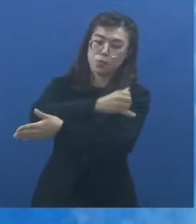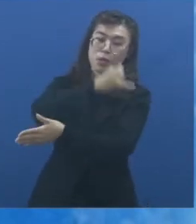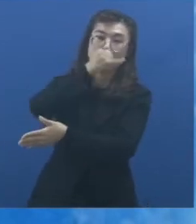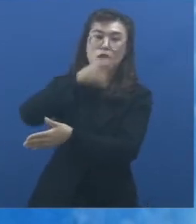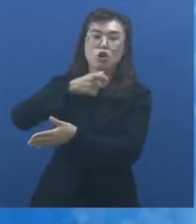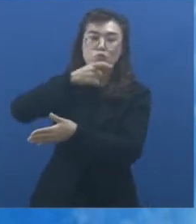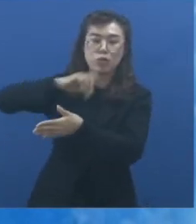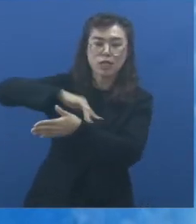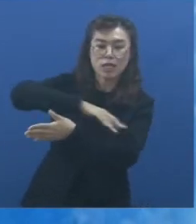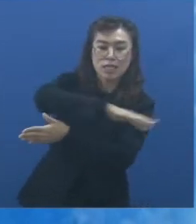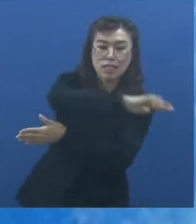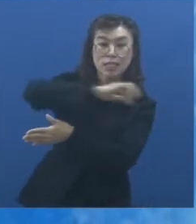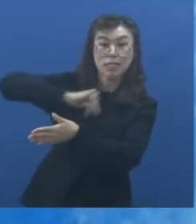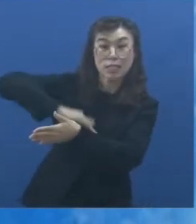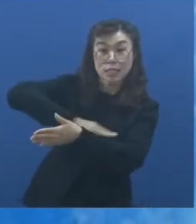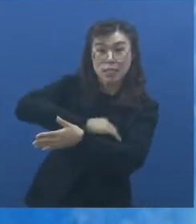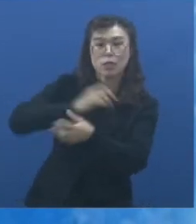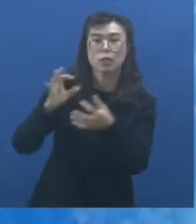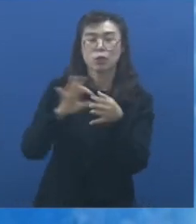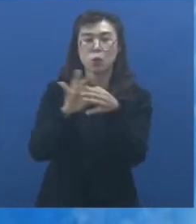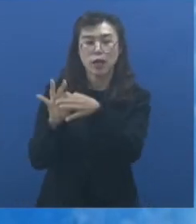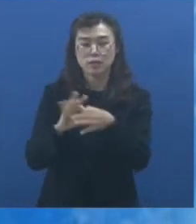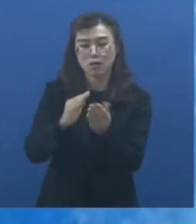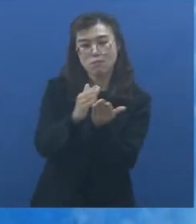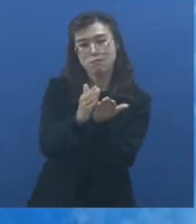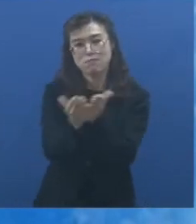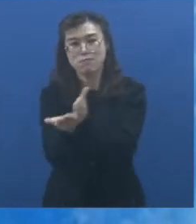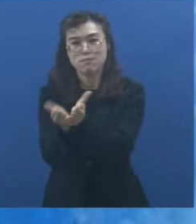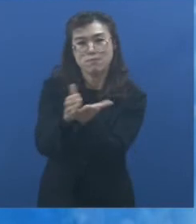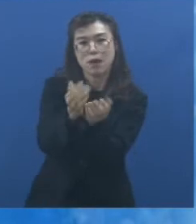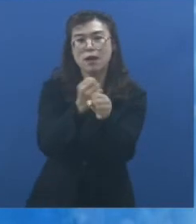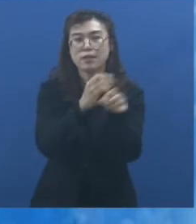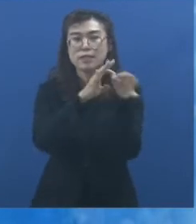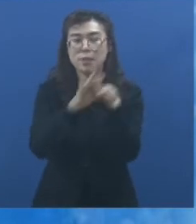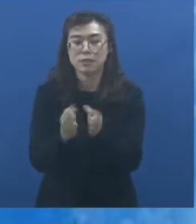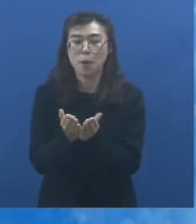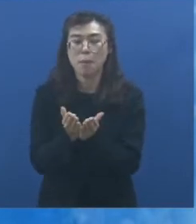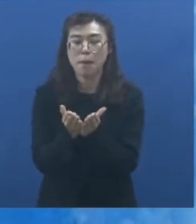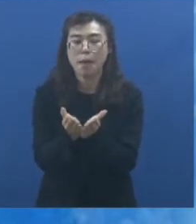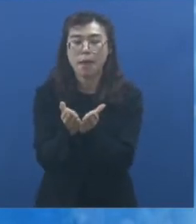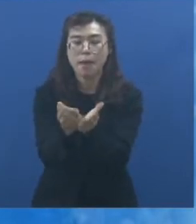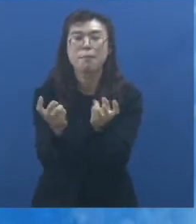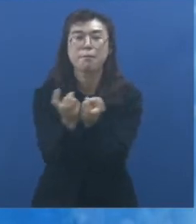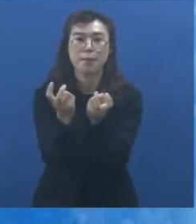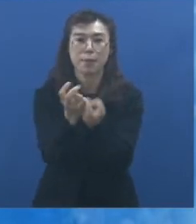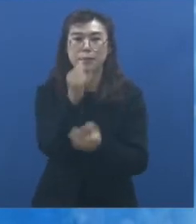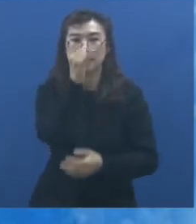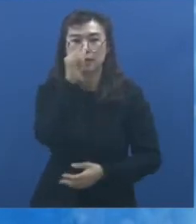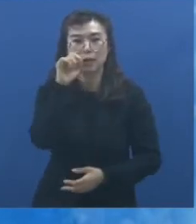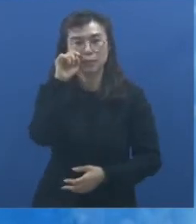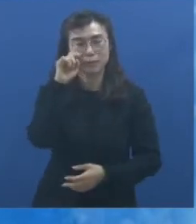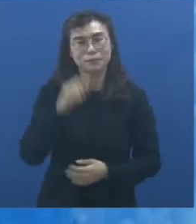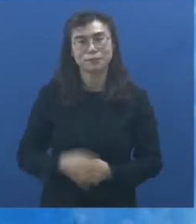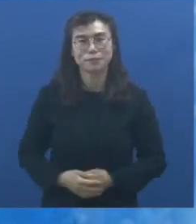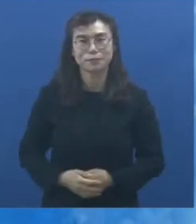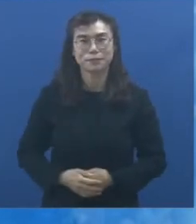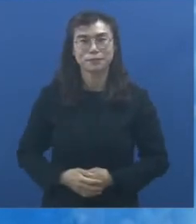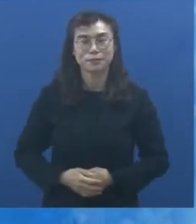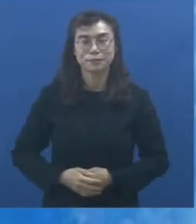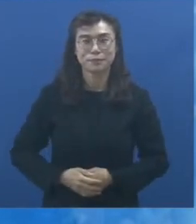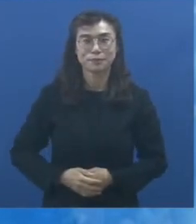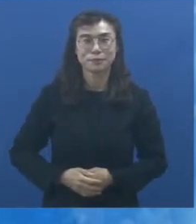좌우로 흔들기 가 있어요 자 이렇게 이렇게 흔들어 주는 거예요 자 그 다음에